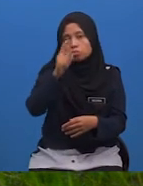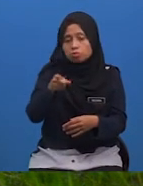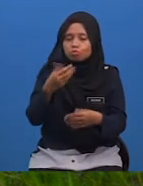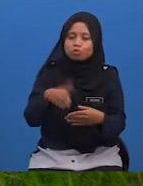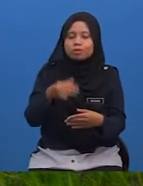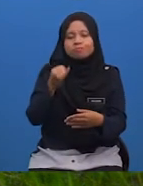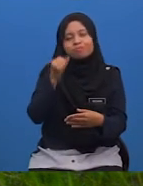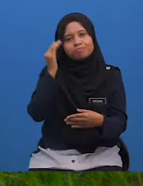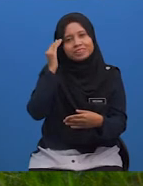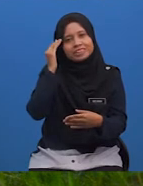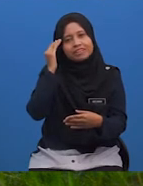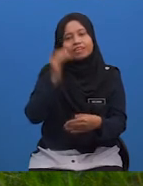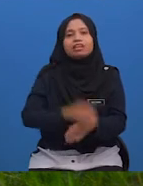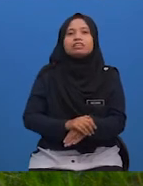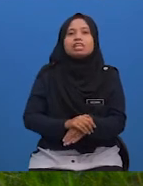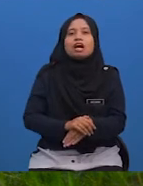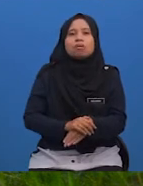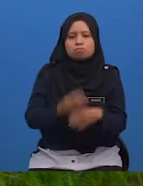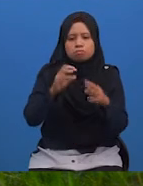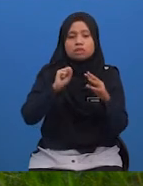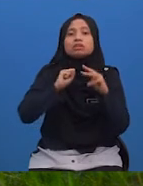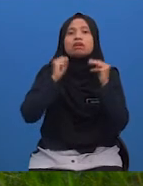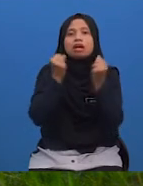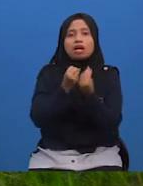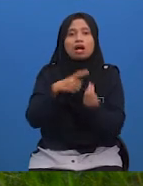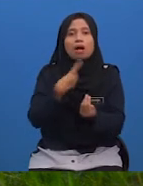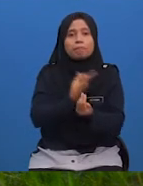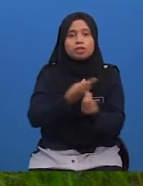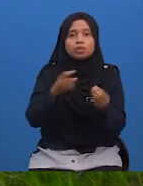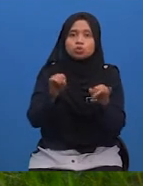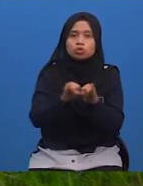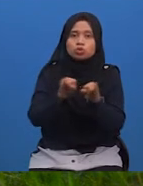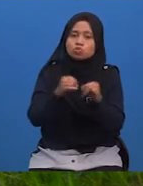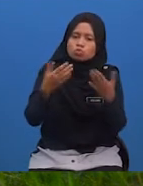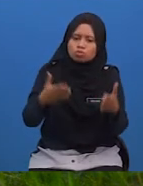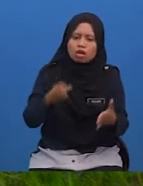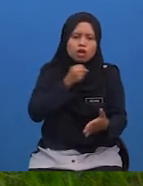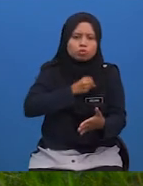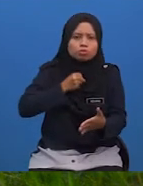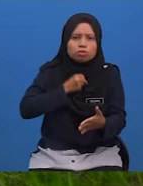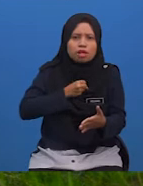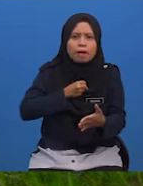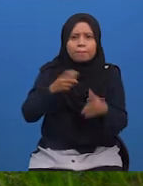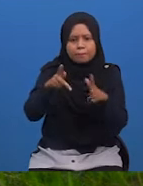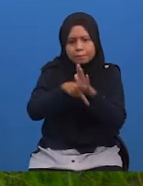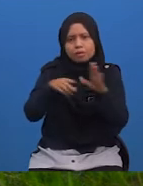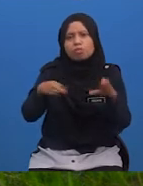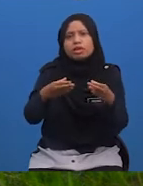kamu sudah insaf. Baguslah, masyarakat kami juga sudah memaafkan perbuatan kamu.